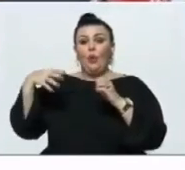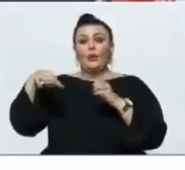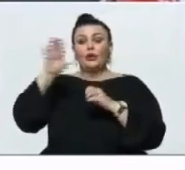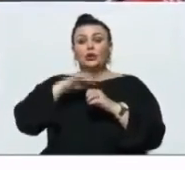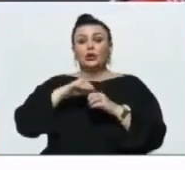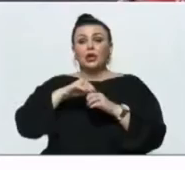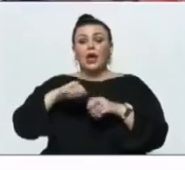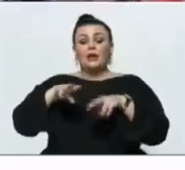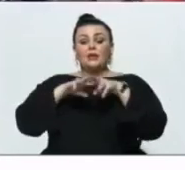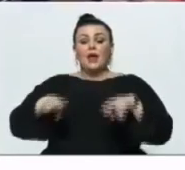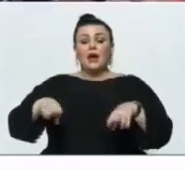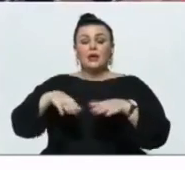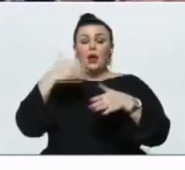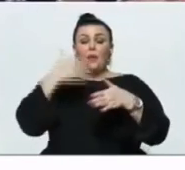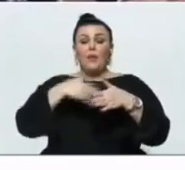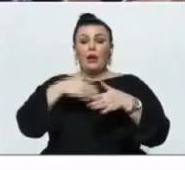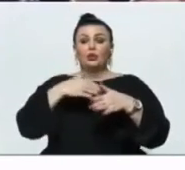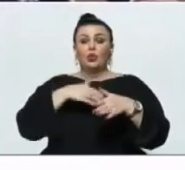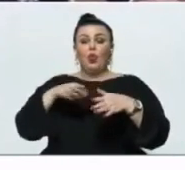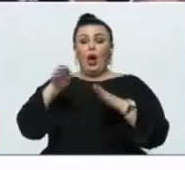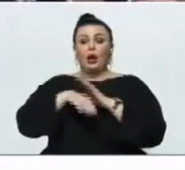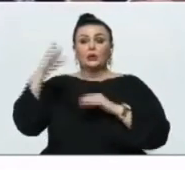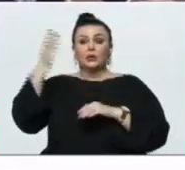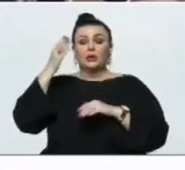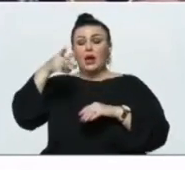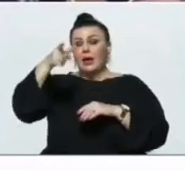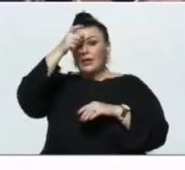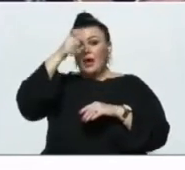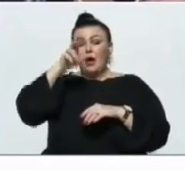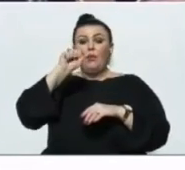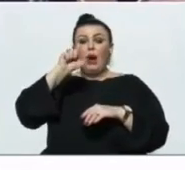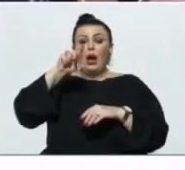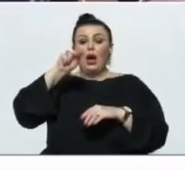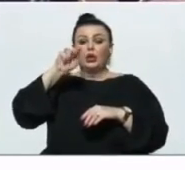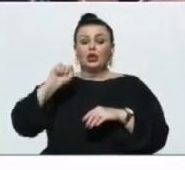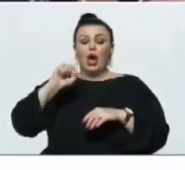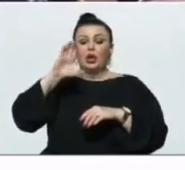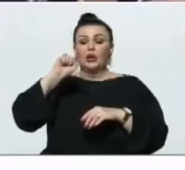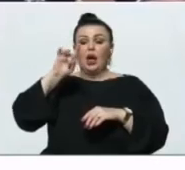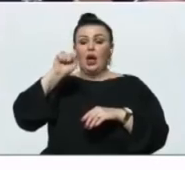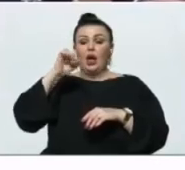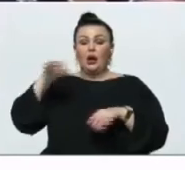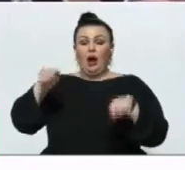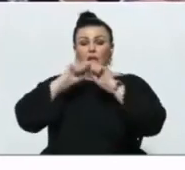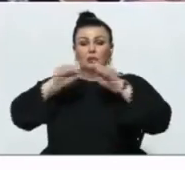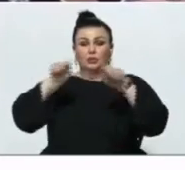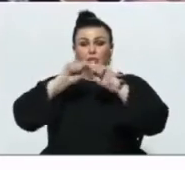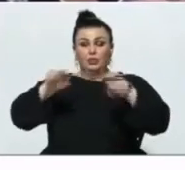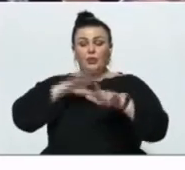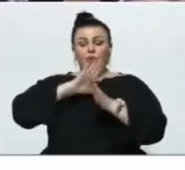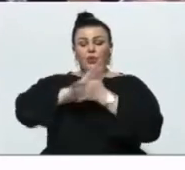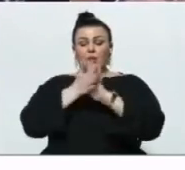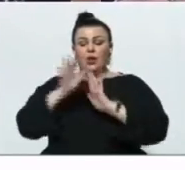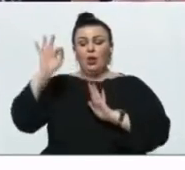iki nazir mətbuat önünə çıxdı İstanbulda Dolmabahçe Sarayında və açıqlamalar etdi. Daha çox hansı